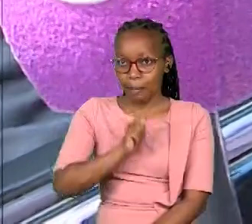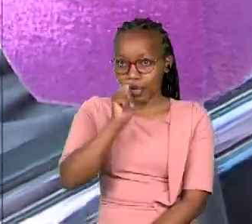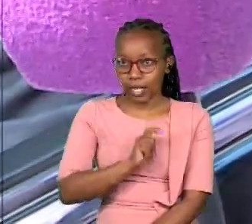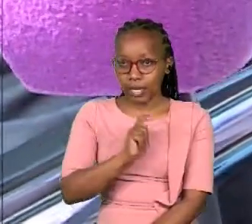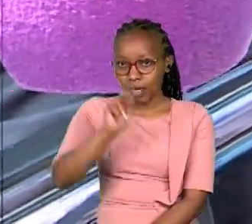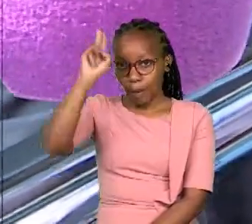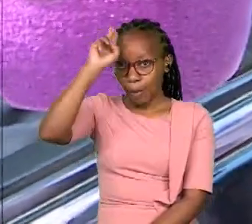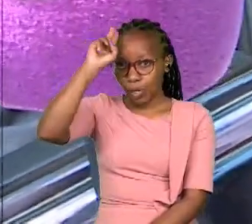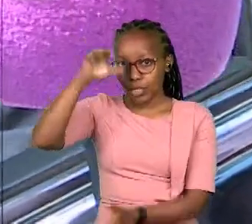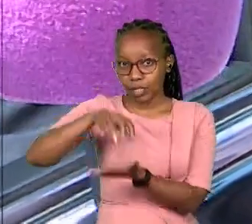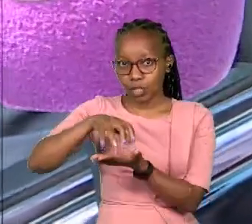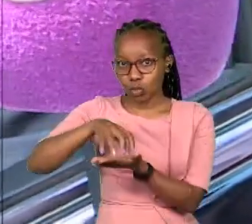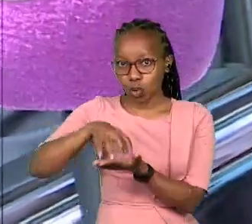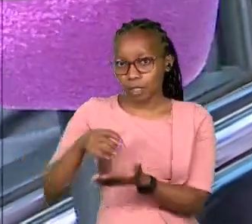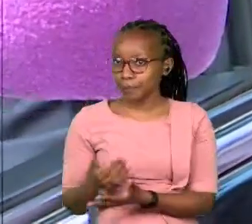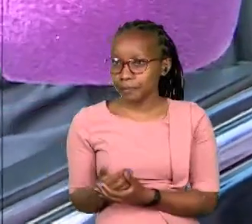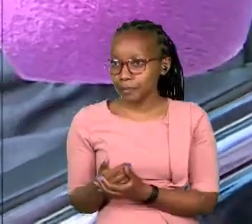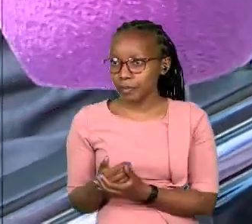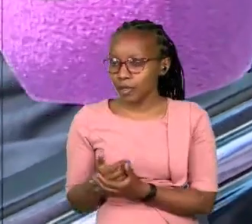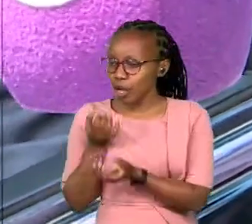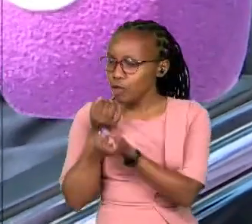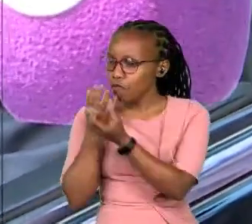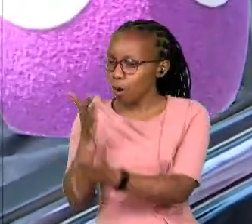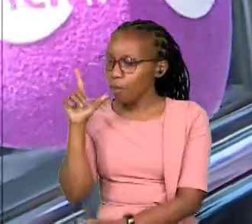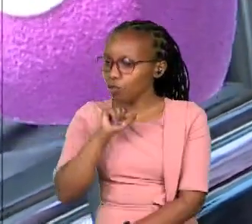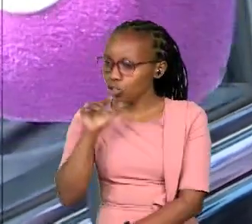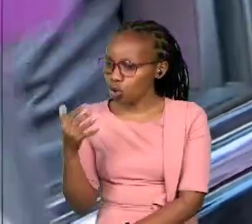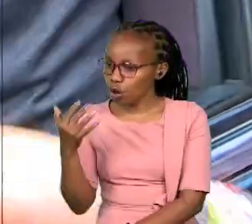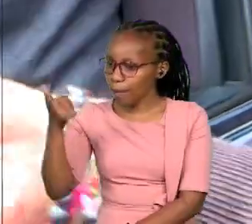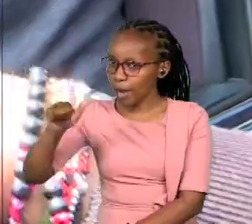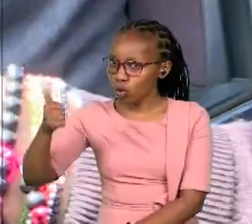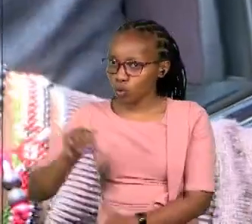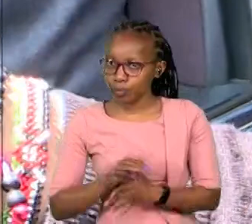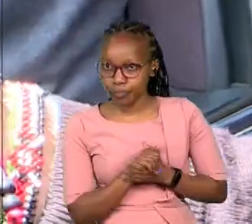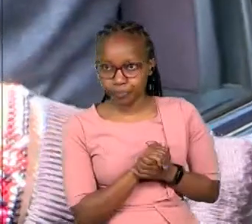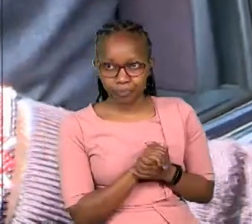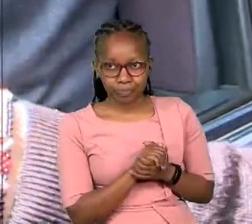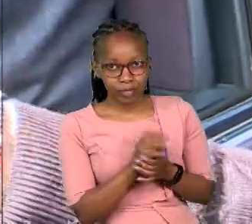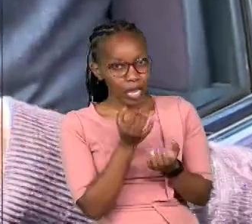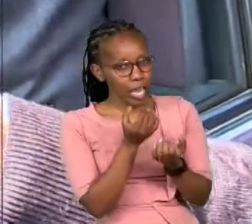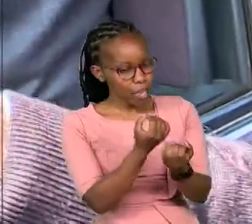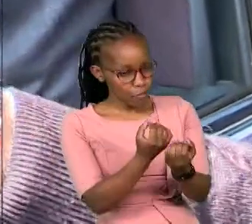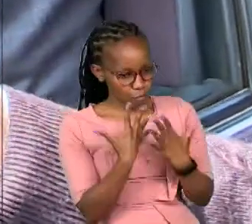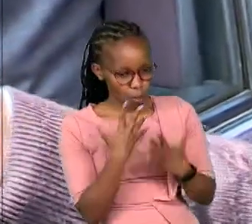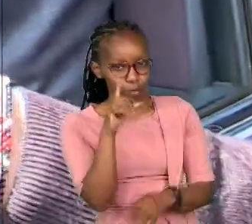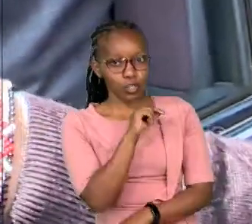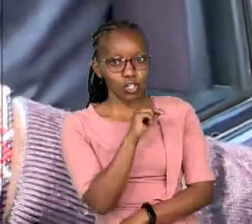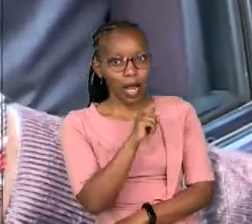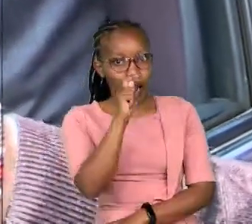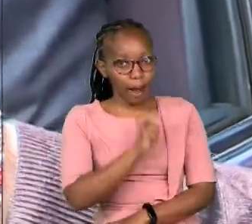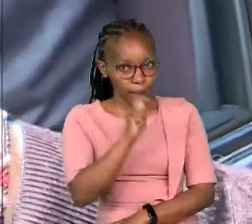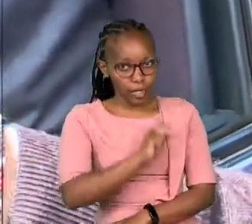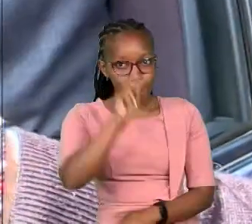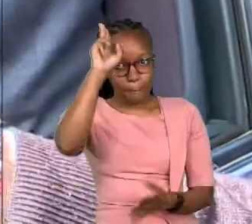Station. Sijui kama umeweza kufahamisha hilo ama vipi mheshimiwa? Nimefahamishwa ni polisi wa Kabete.